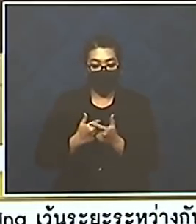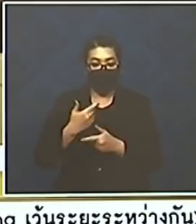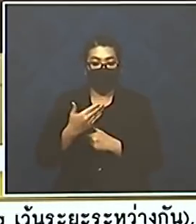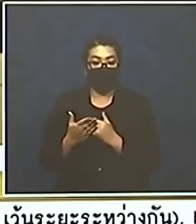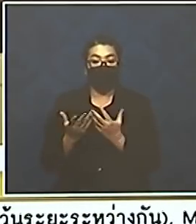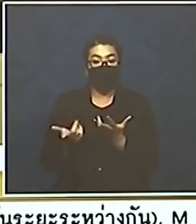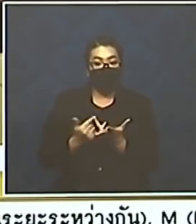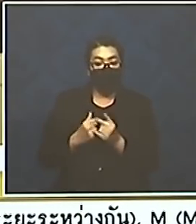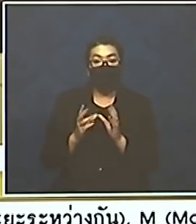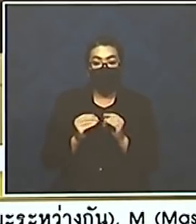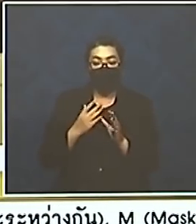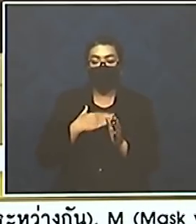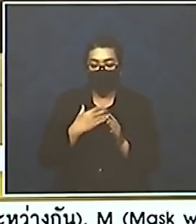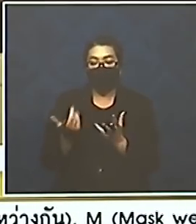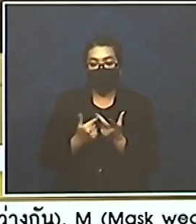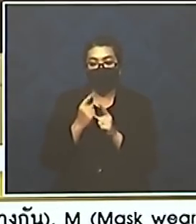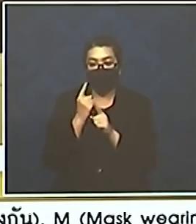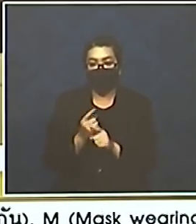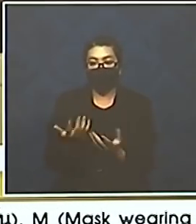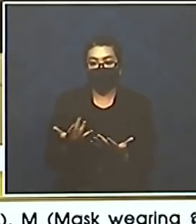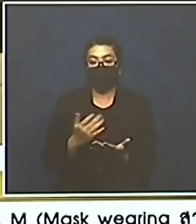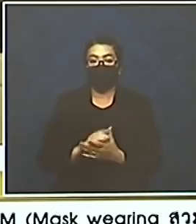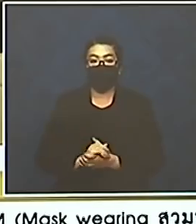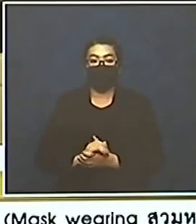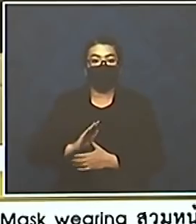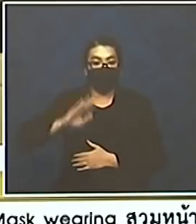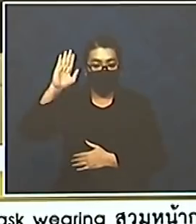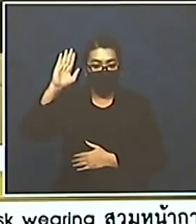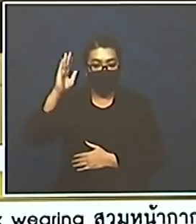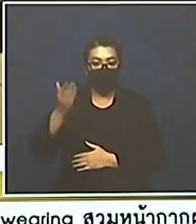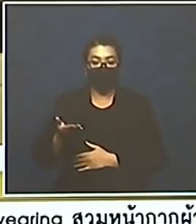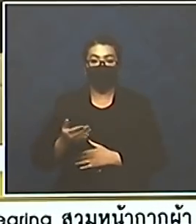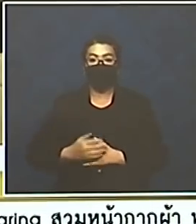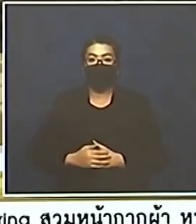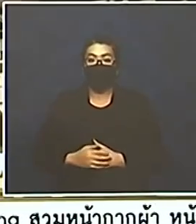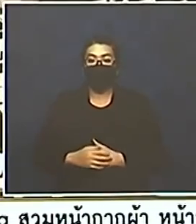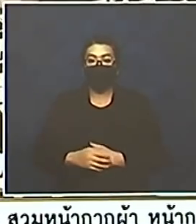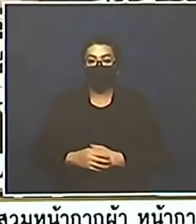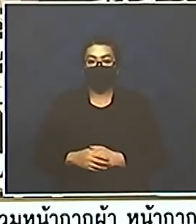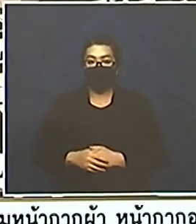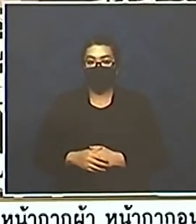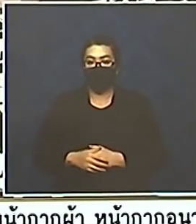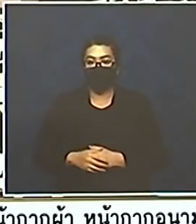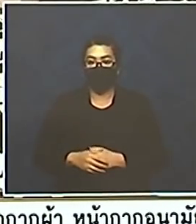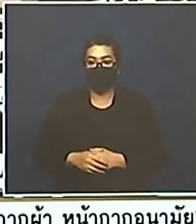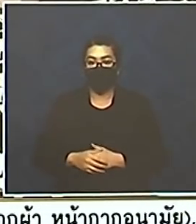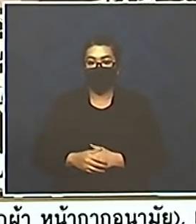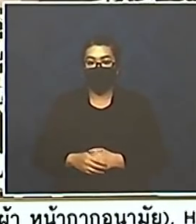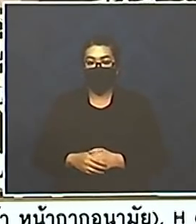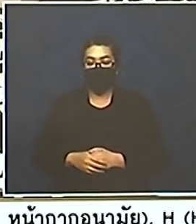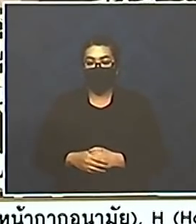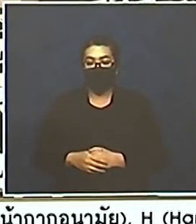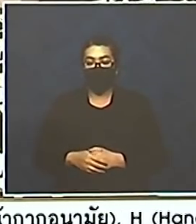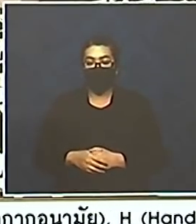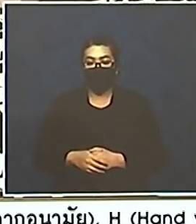ในส่วนของกลไกภายในระบอบประชาธิปไตยครับเรื่องนายกลาออกนะครับเรื่องยุบสภาเรื่องวอล์กเอ